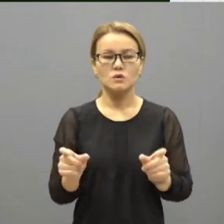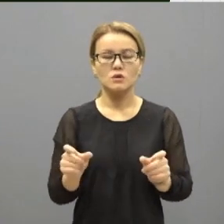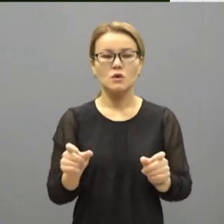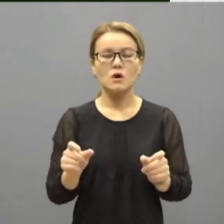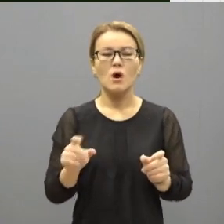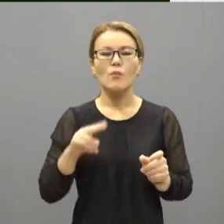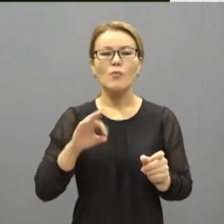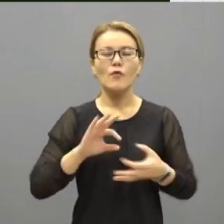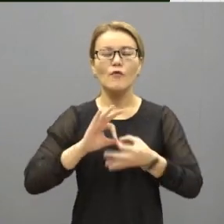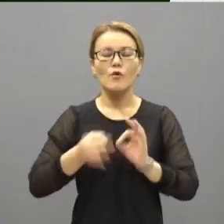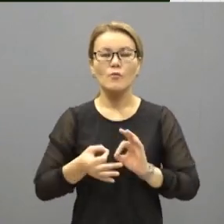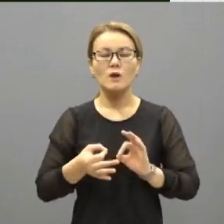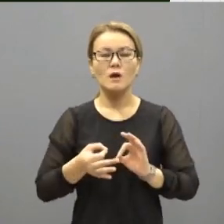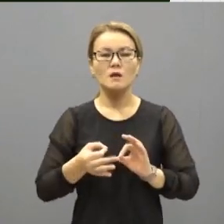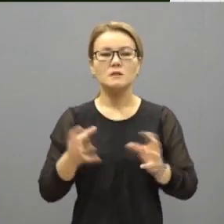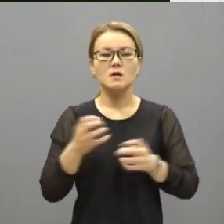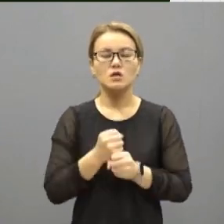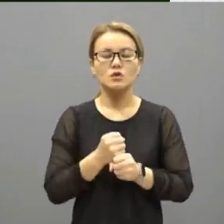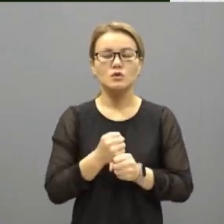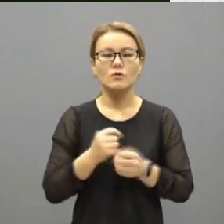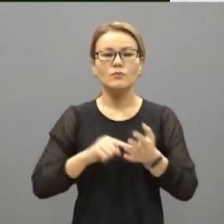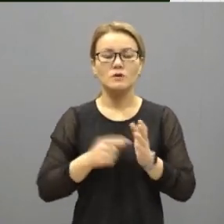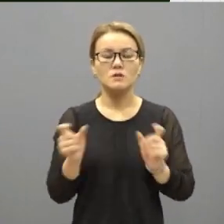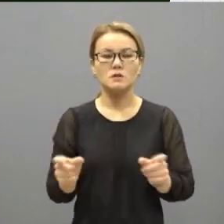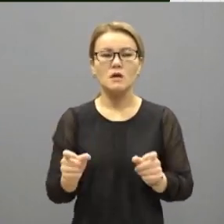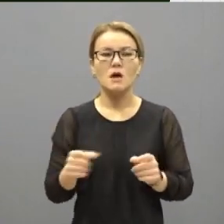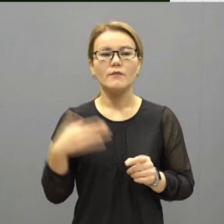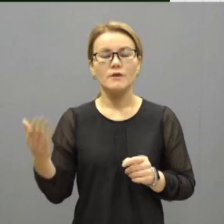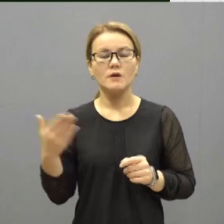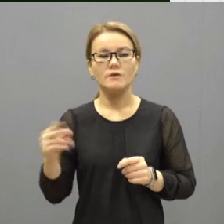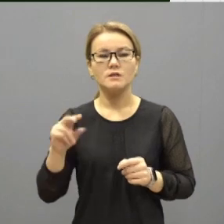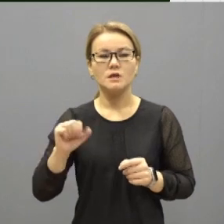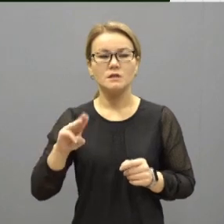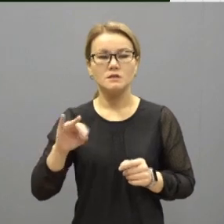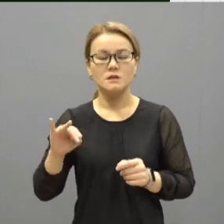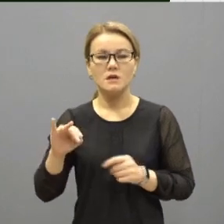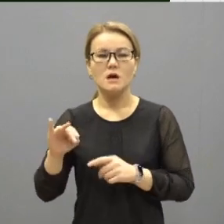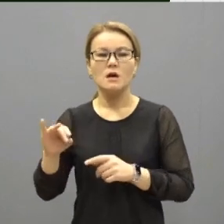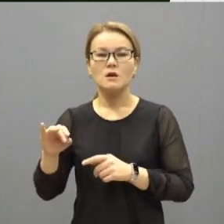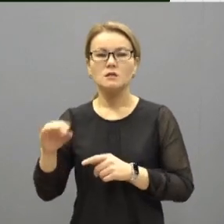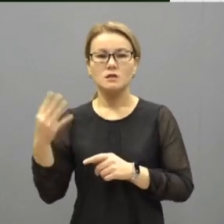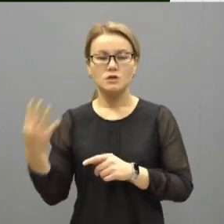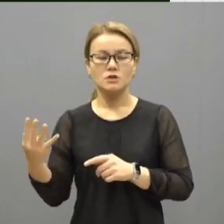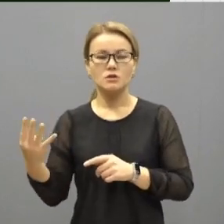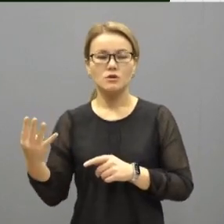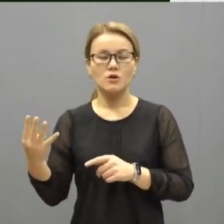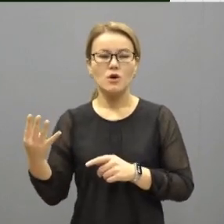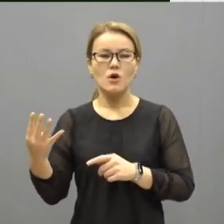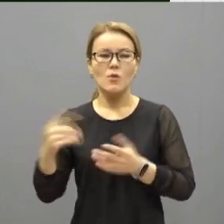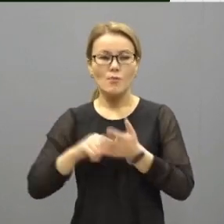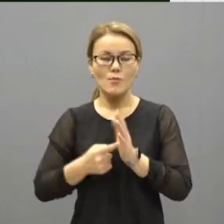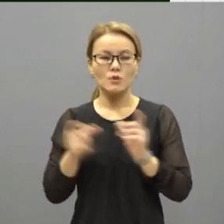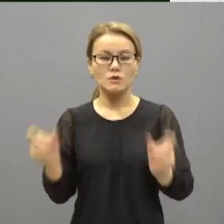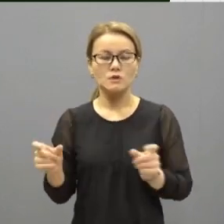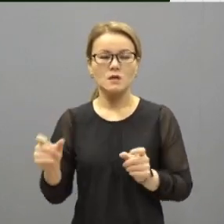формуле сокращенного умножения. Получаем в левой части нашего уравнения произведение четырех множителей